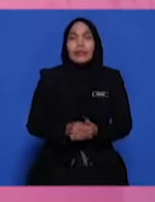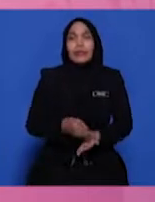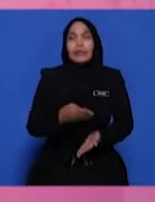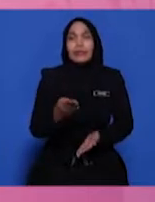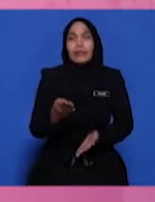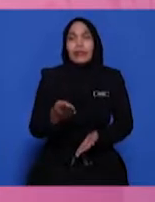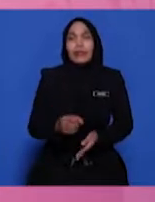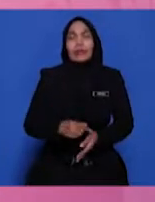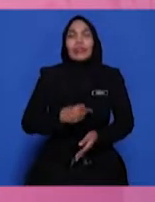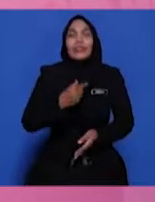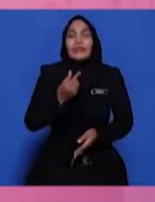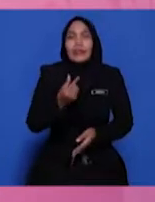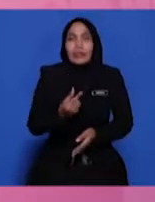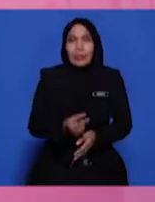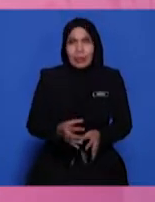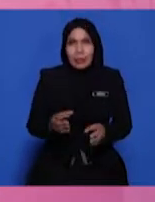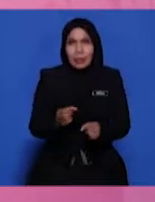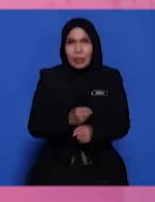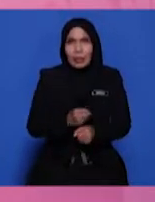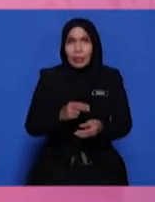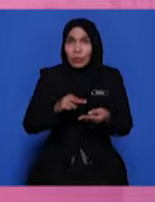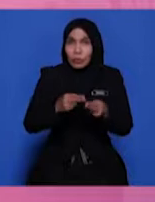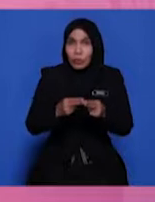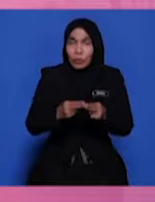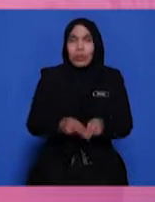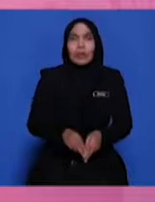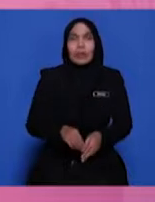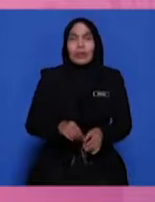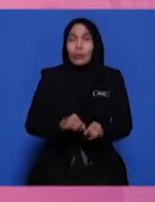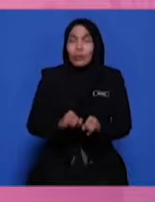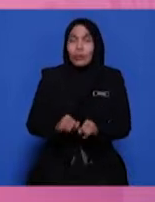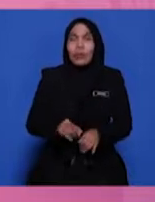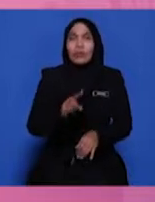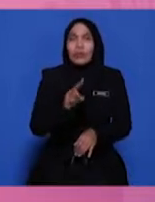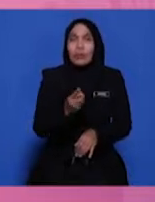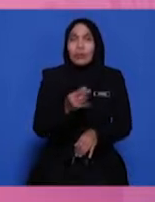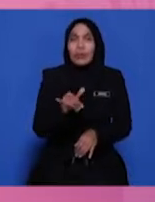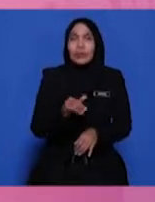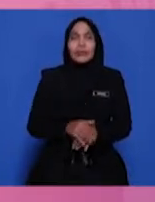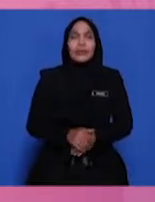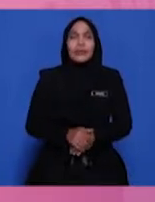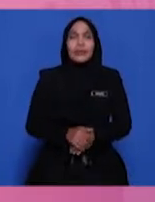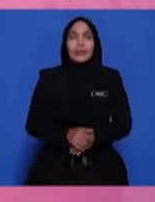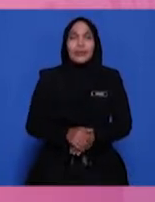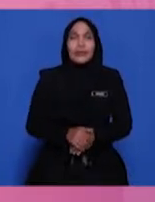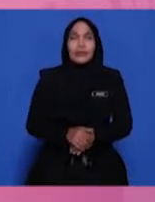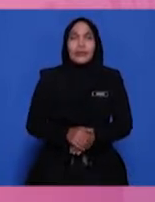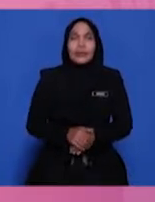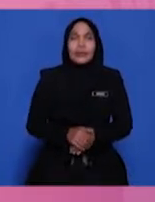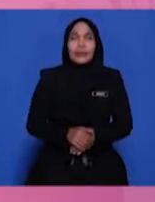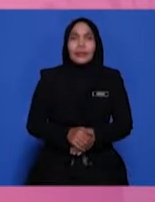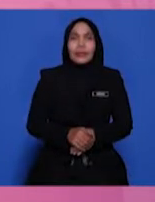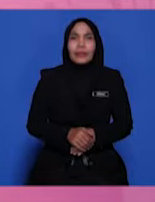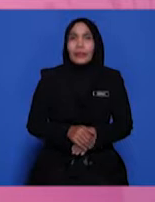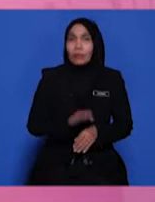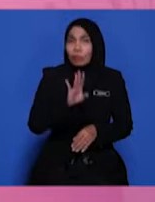pun gembira dapat mengubah suai dapurnya. Seterusnya, kita lihat soalan bahagian B.